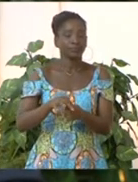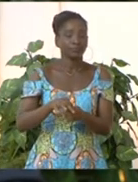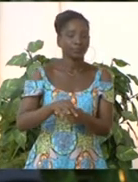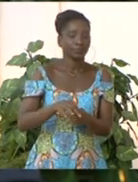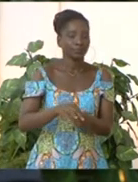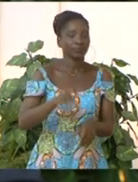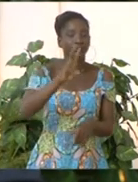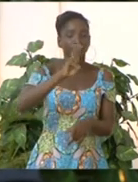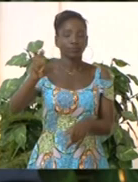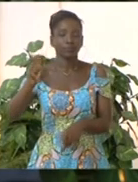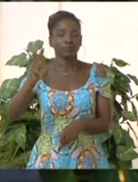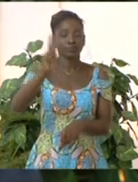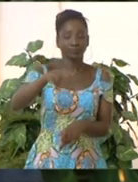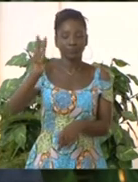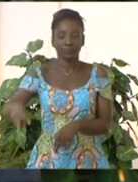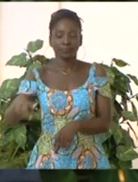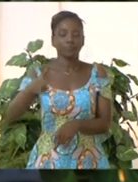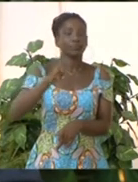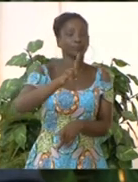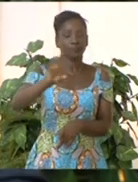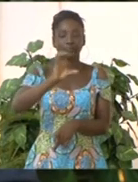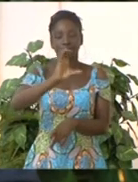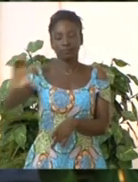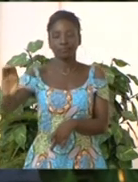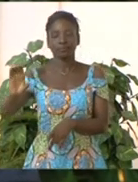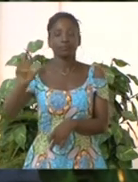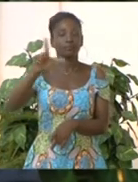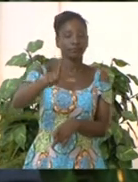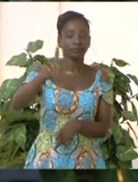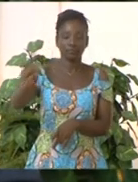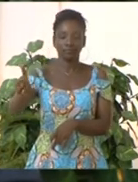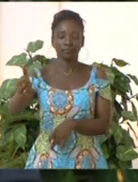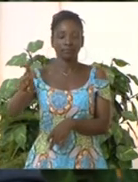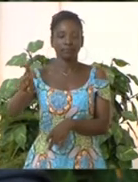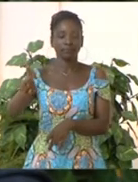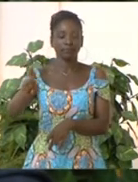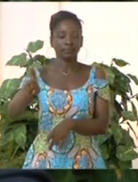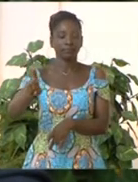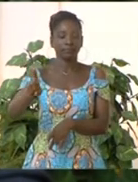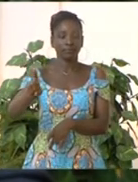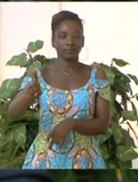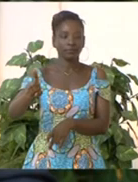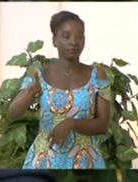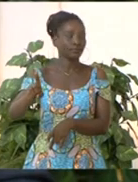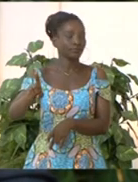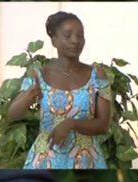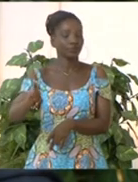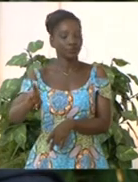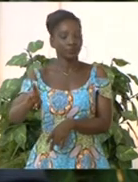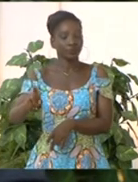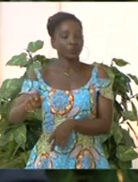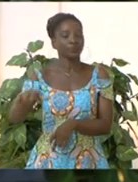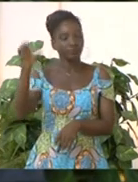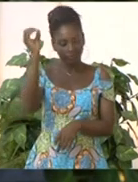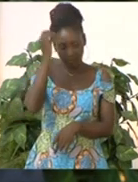122 mille cent vingt heures soit a entre autres obtenu par